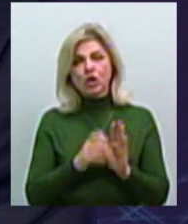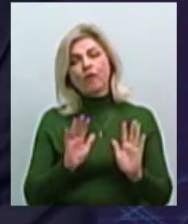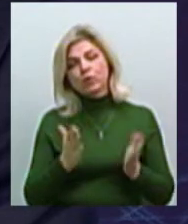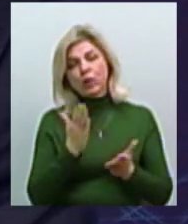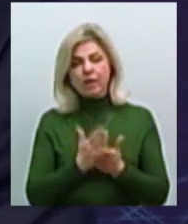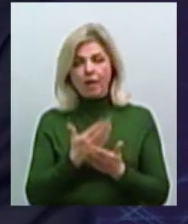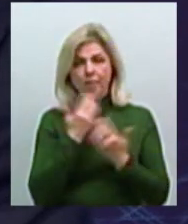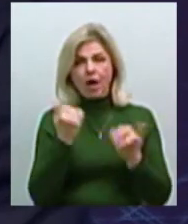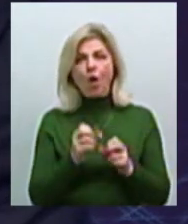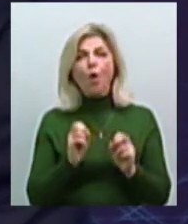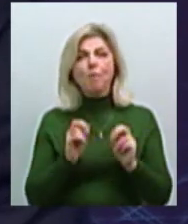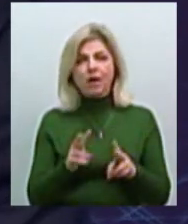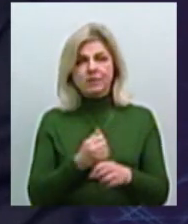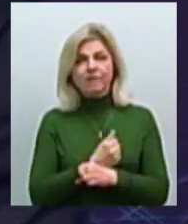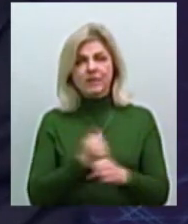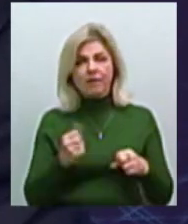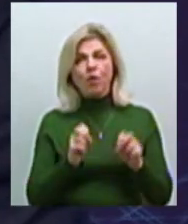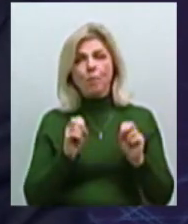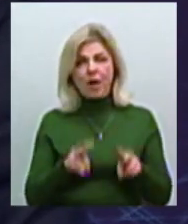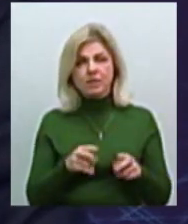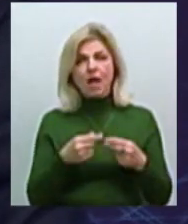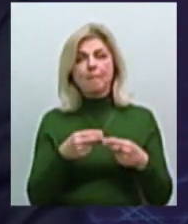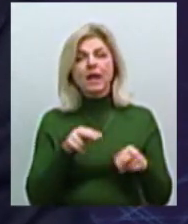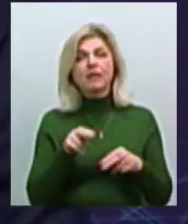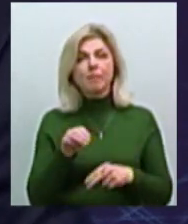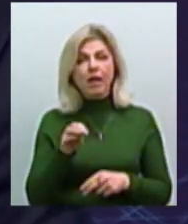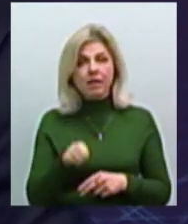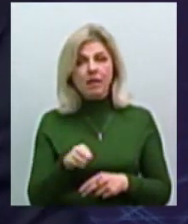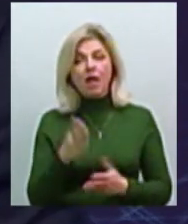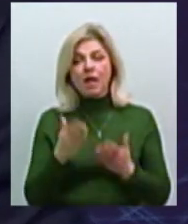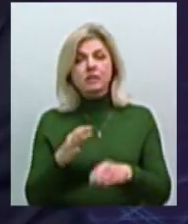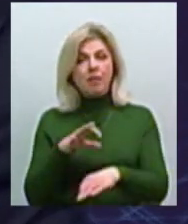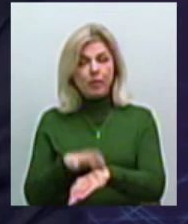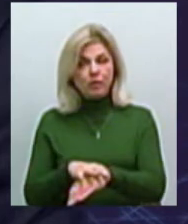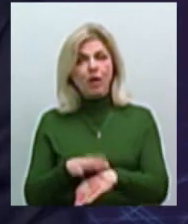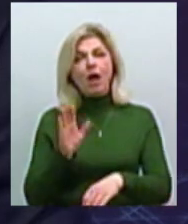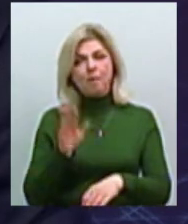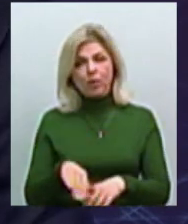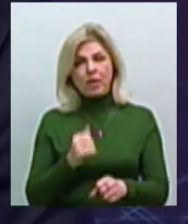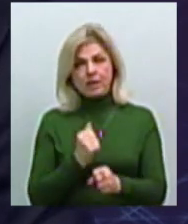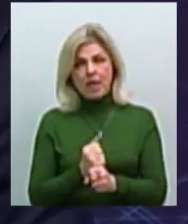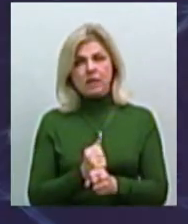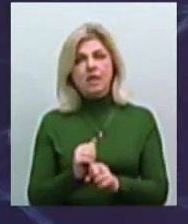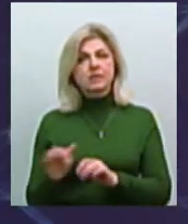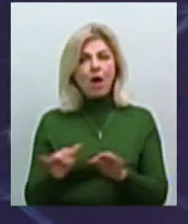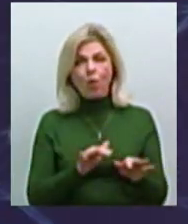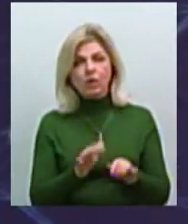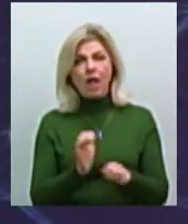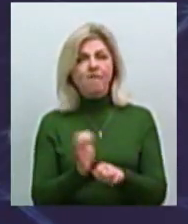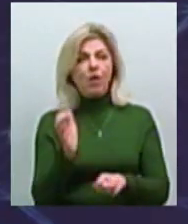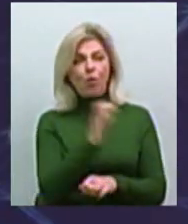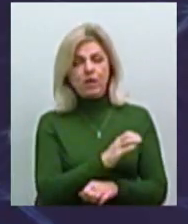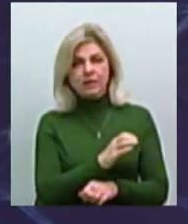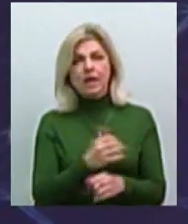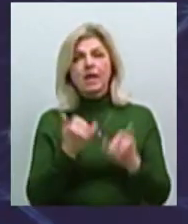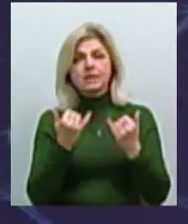взривоопасних предметів. І якщо обнаружено, тільки потім вживаються заходи з евакуації. Тобто зараз